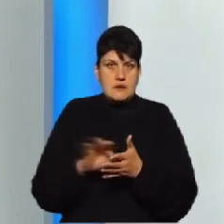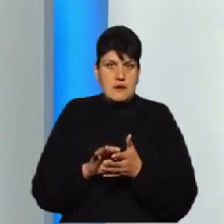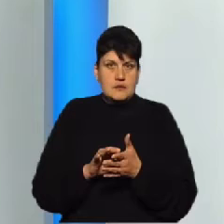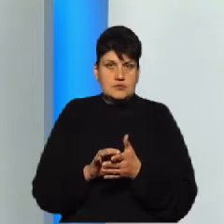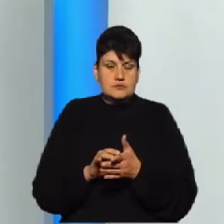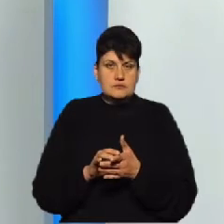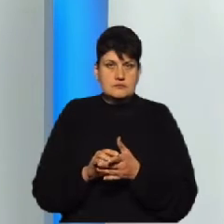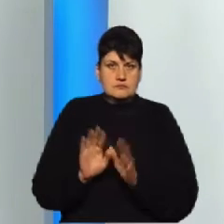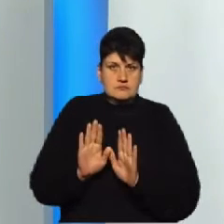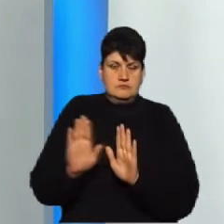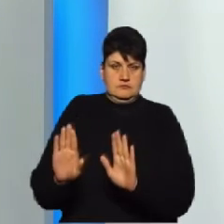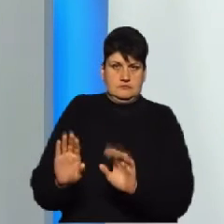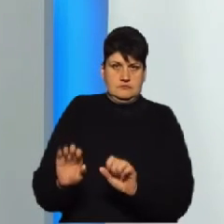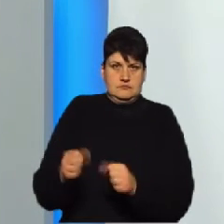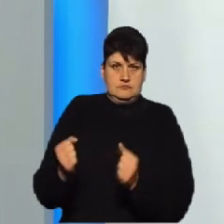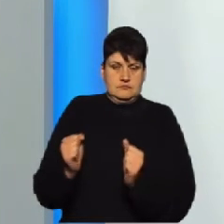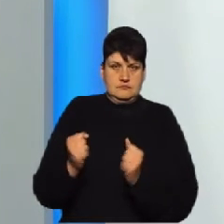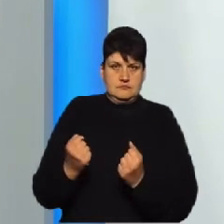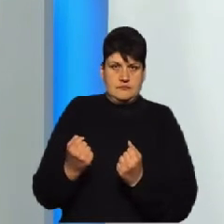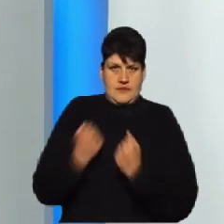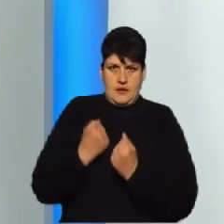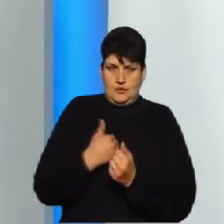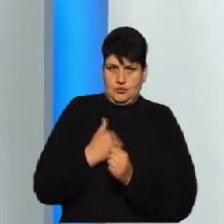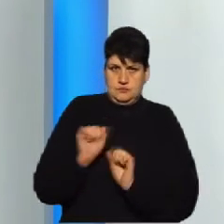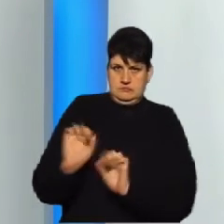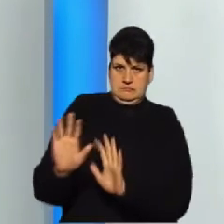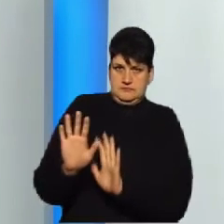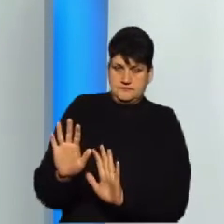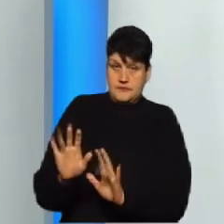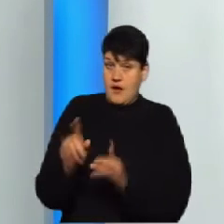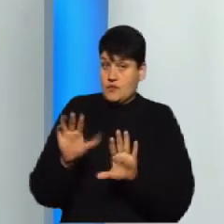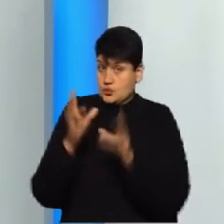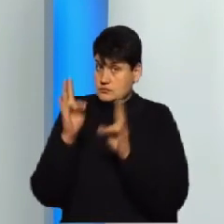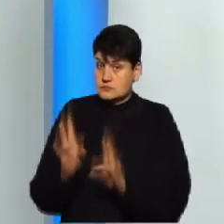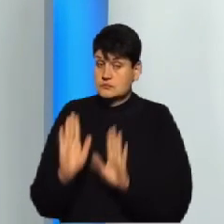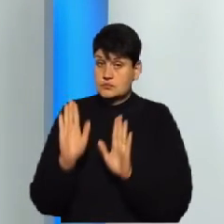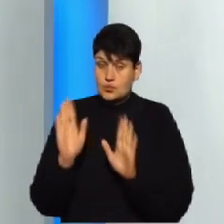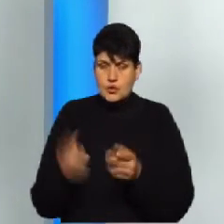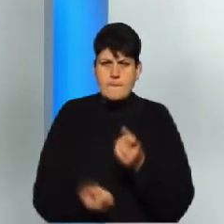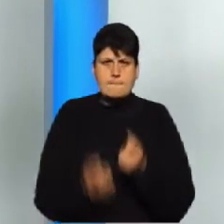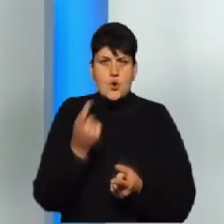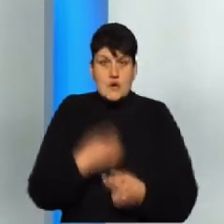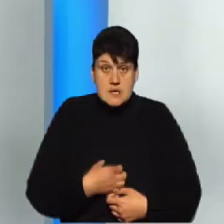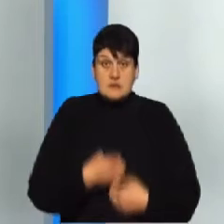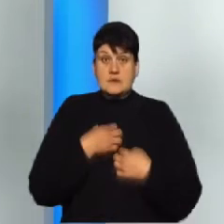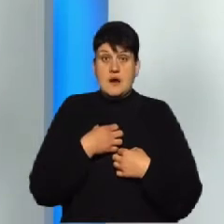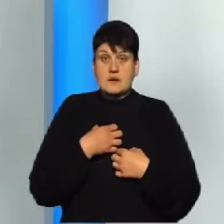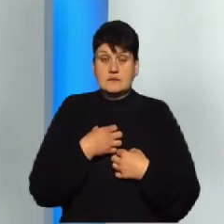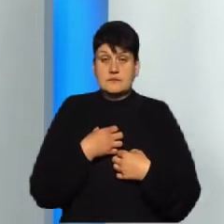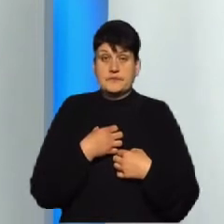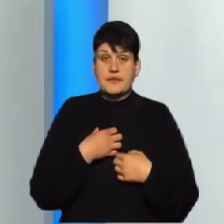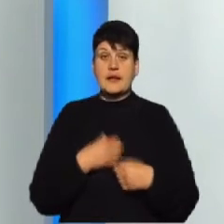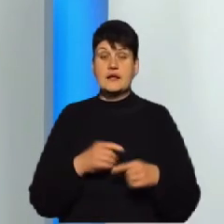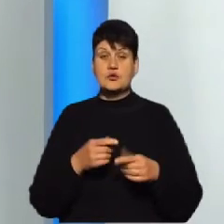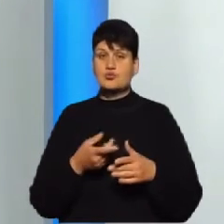Значить, може потенційно небезпека бути. Породжується страх через невігластво.